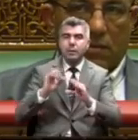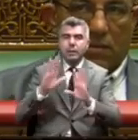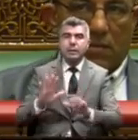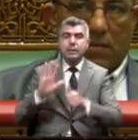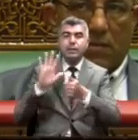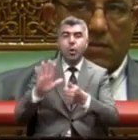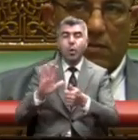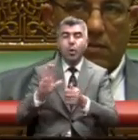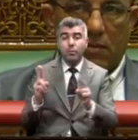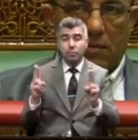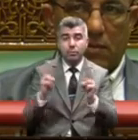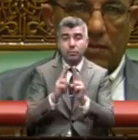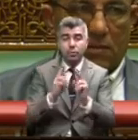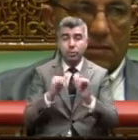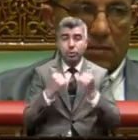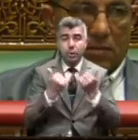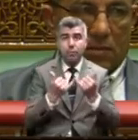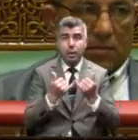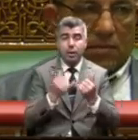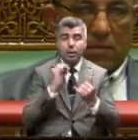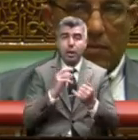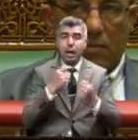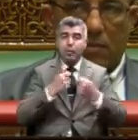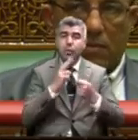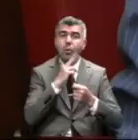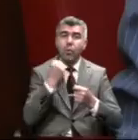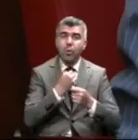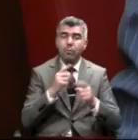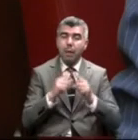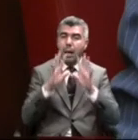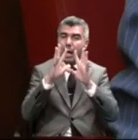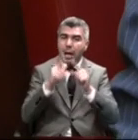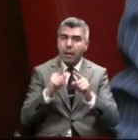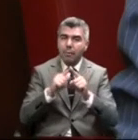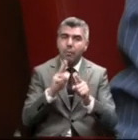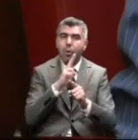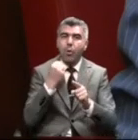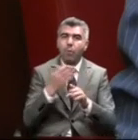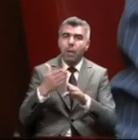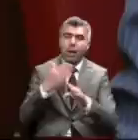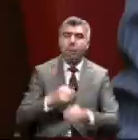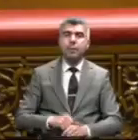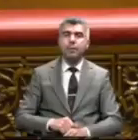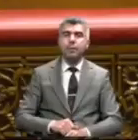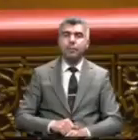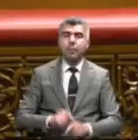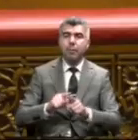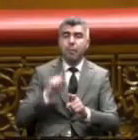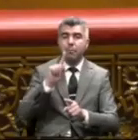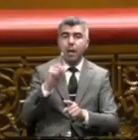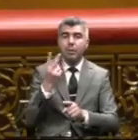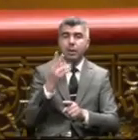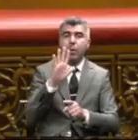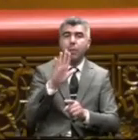هل لقاء مع رئيس الحكومه يعتبر حوار اجتماعي ساعطيك ارقام تدل على اداء وانجازات حكومه هجره 152